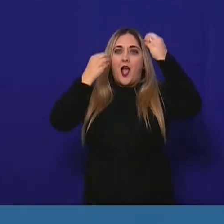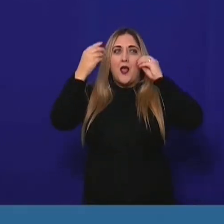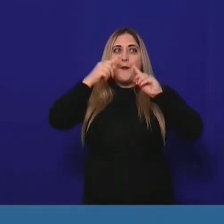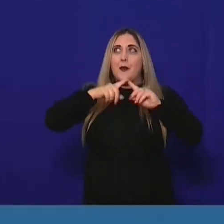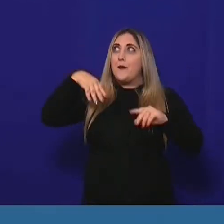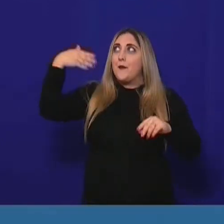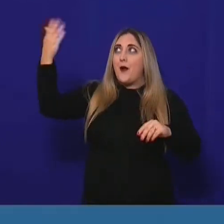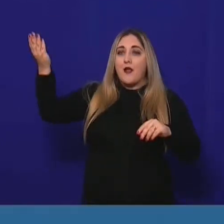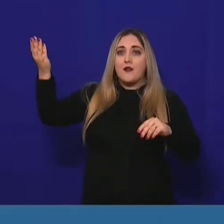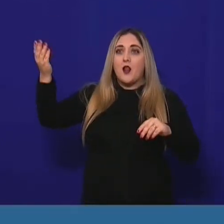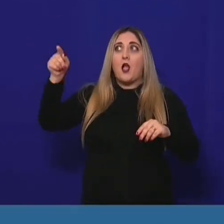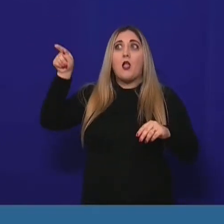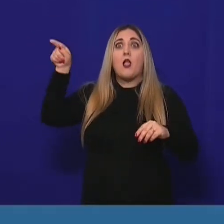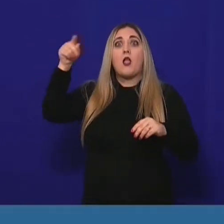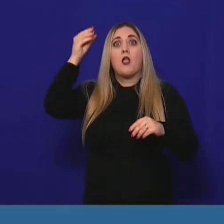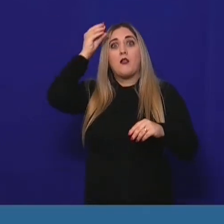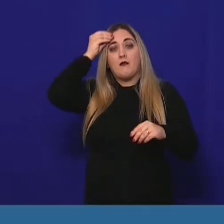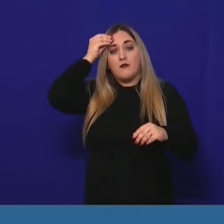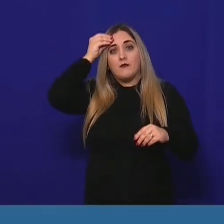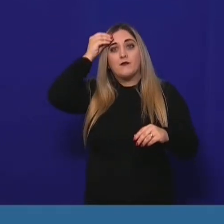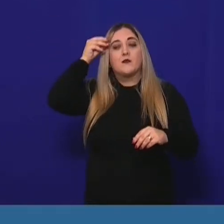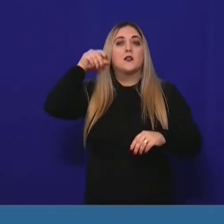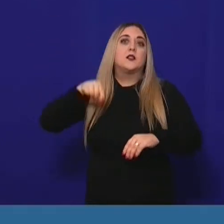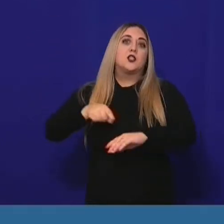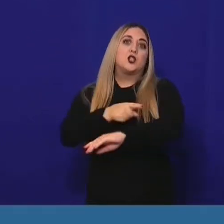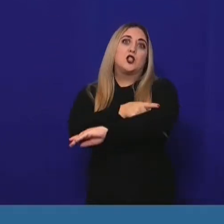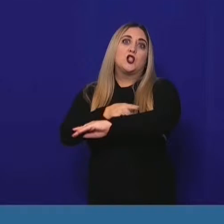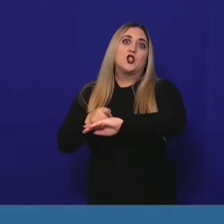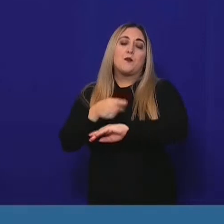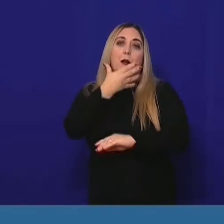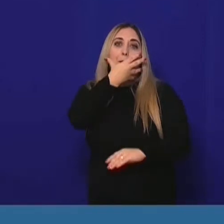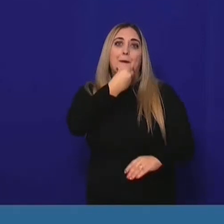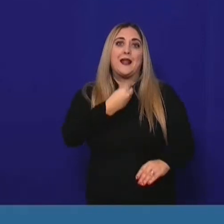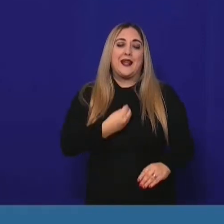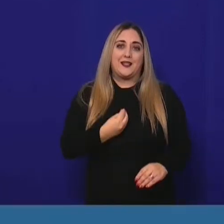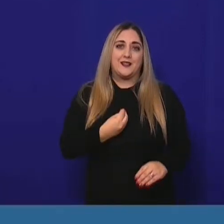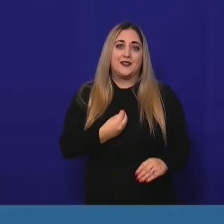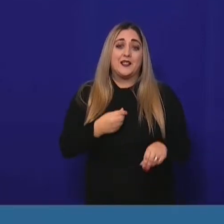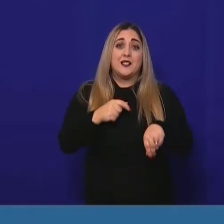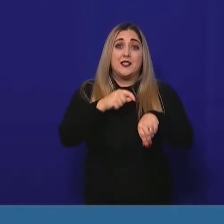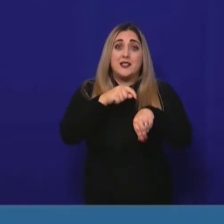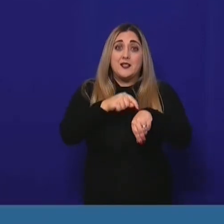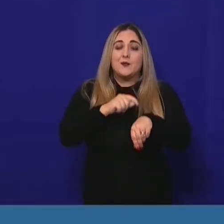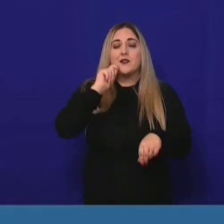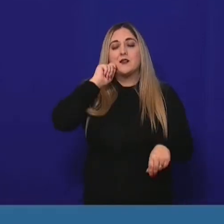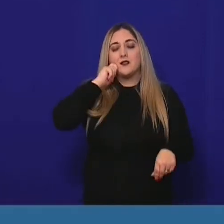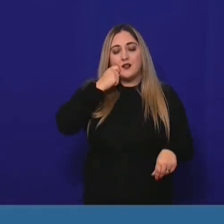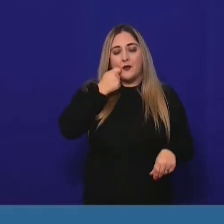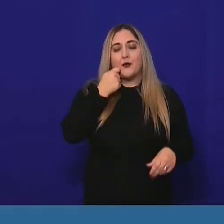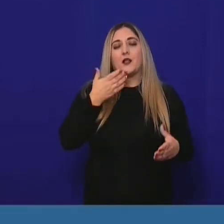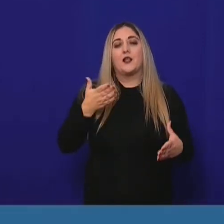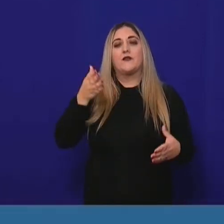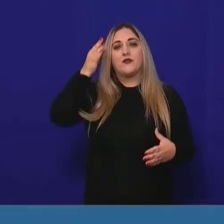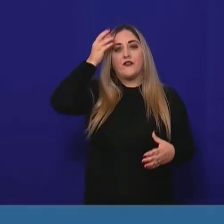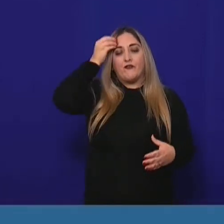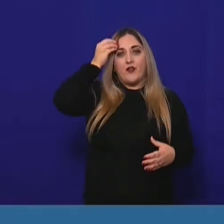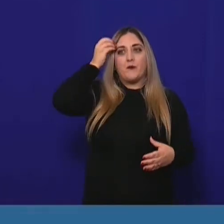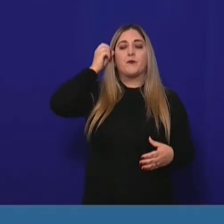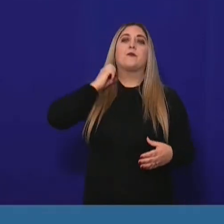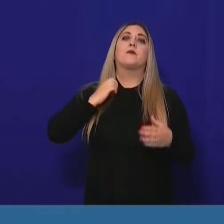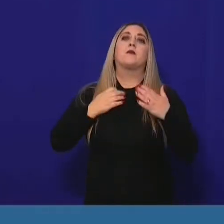pajjiżi oħrajn. Huwa żmien din hija l-ġimgħa tal-milied, huwa żmien li huwa sabiħ ħafna, żmien